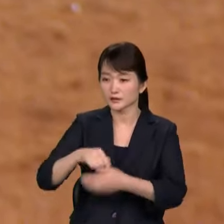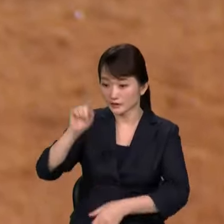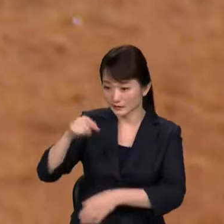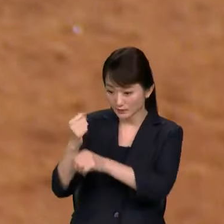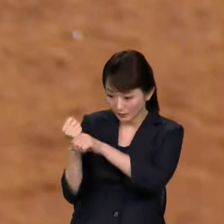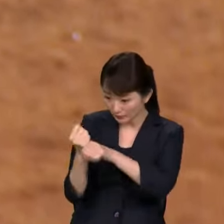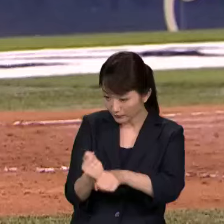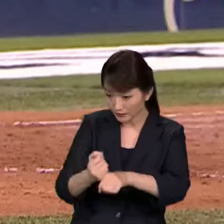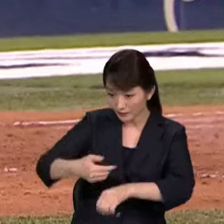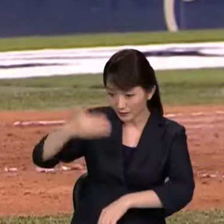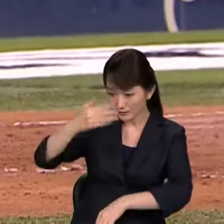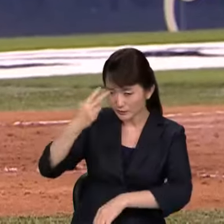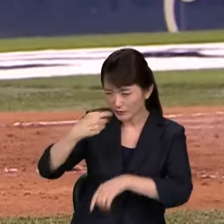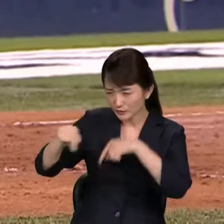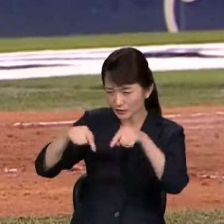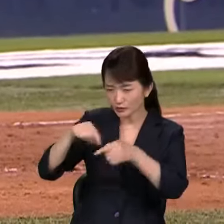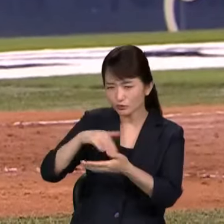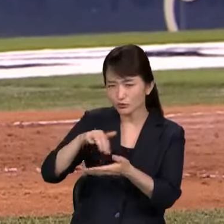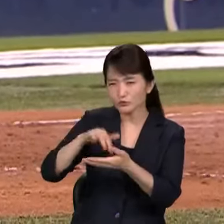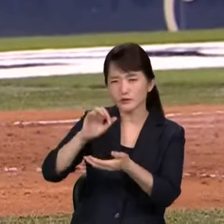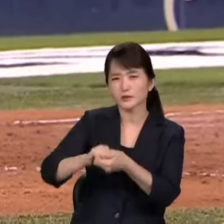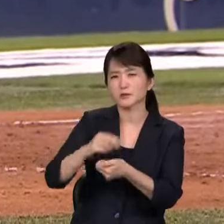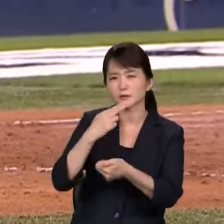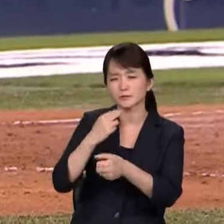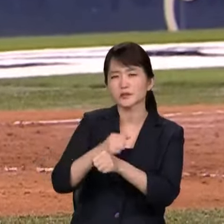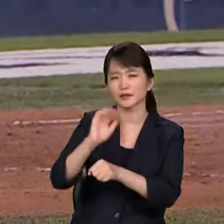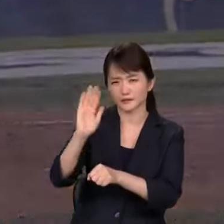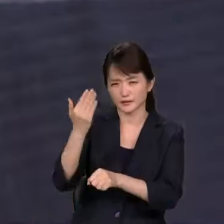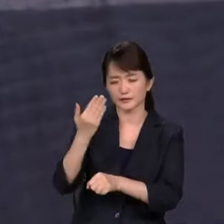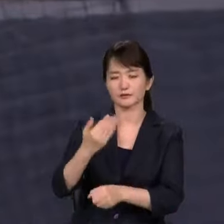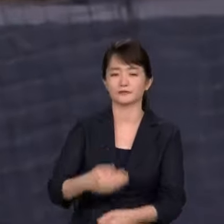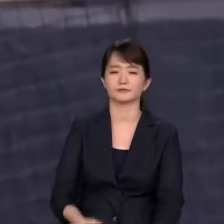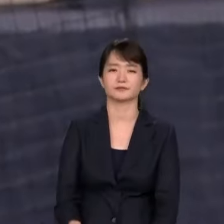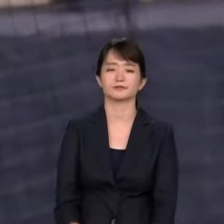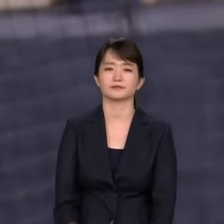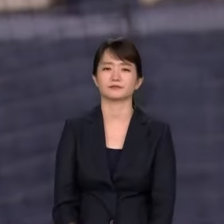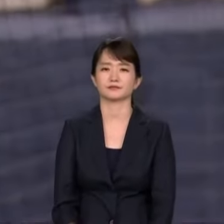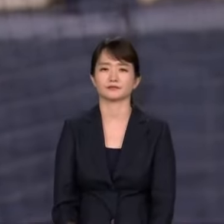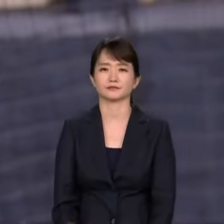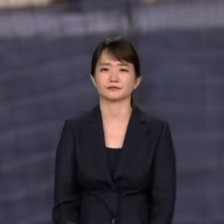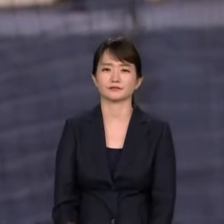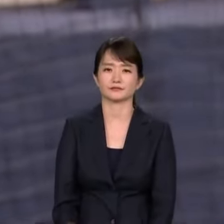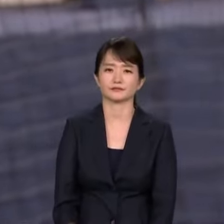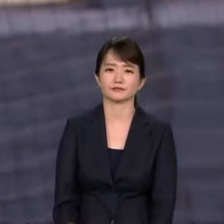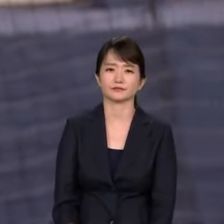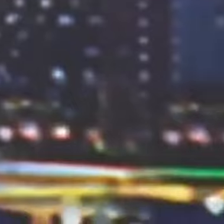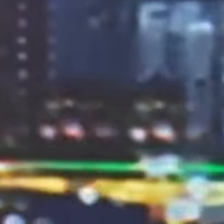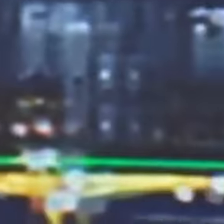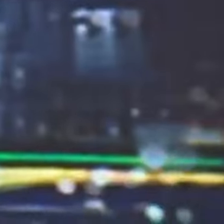비디오 판독을 횟수 제한 없이 적용해야 한다고 나섰습니다. JTBC 홍종입니다.